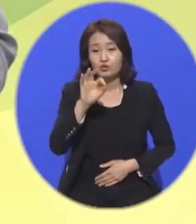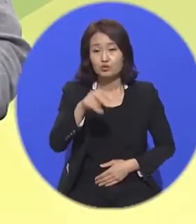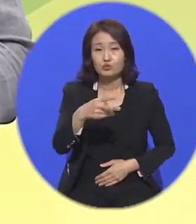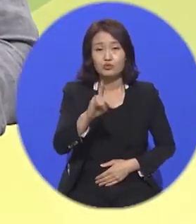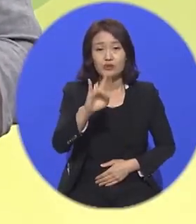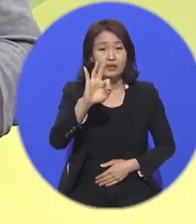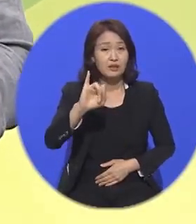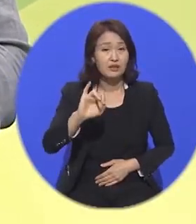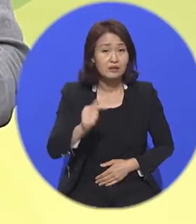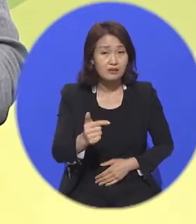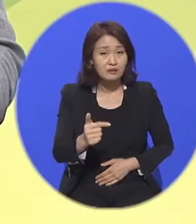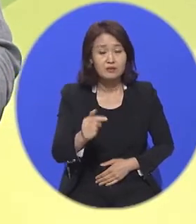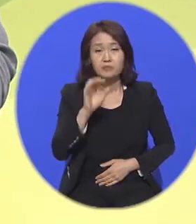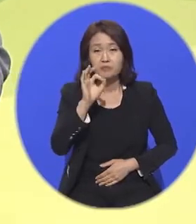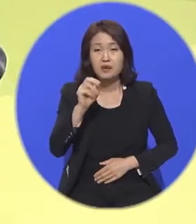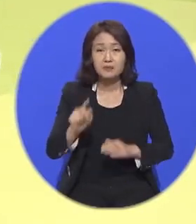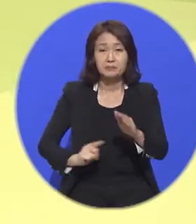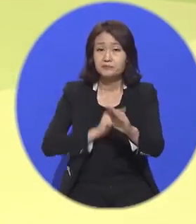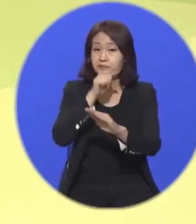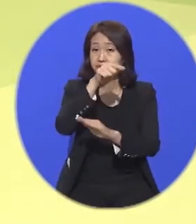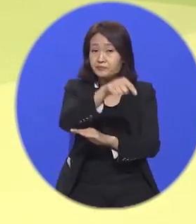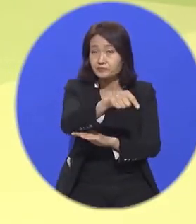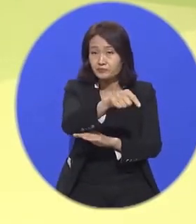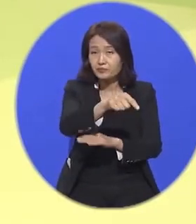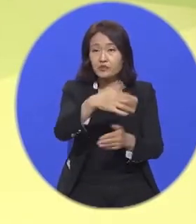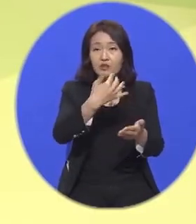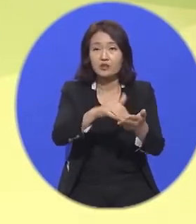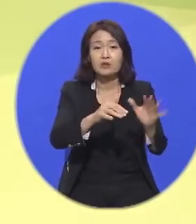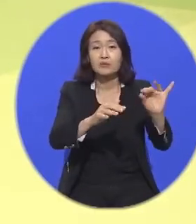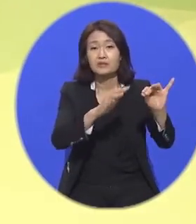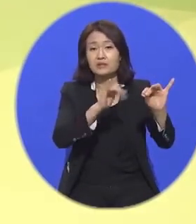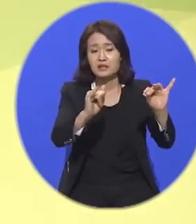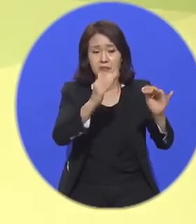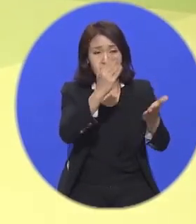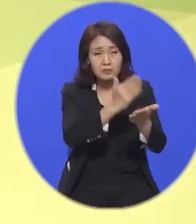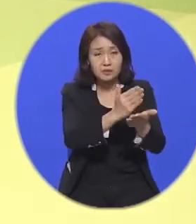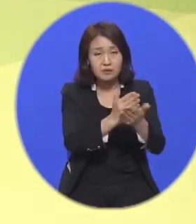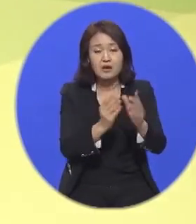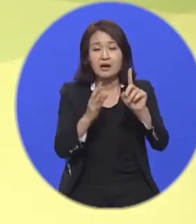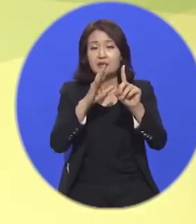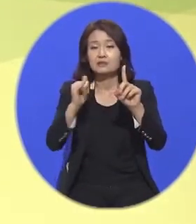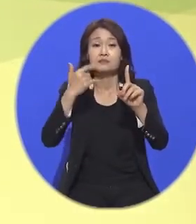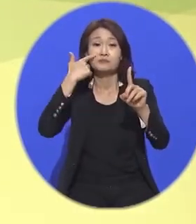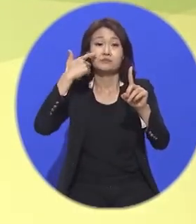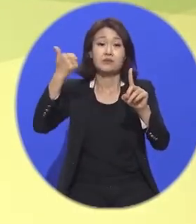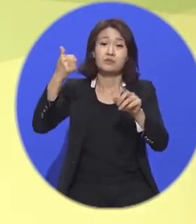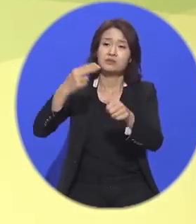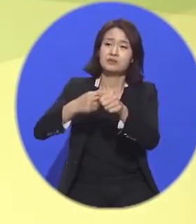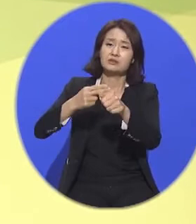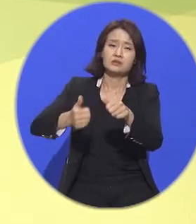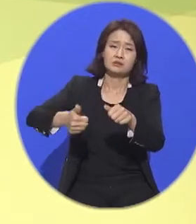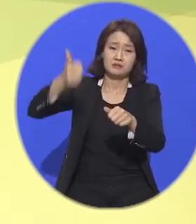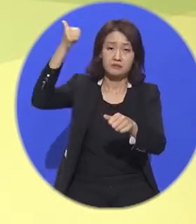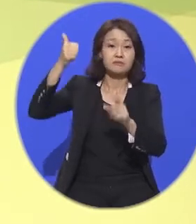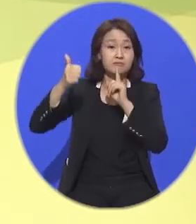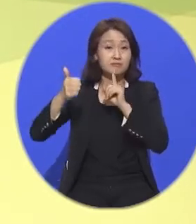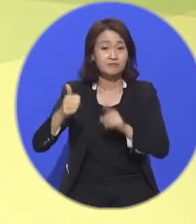유대인들은 밖에 있는 100명의 스승보다 한 명의 아버지 스승이 낫다고 합니다.